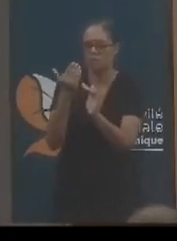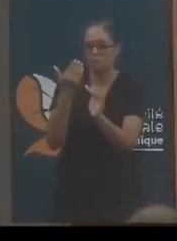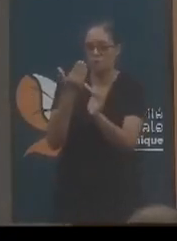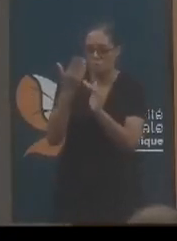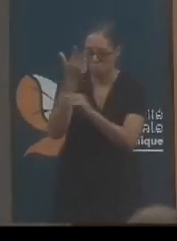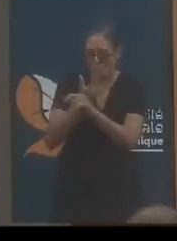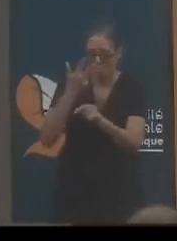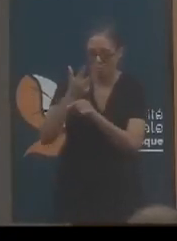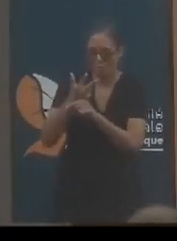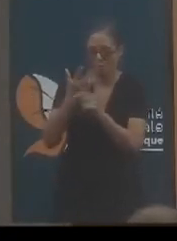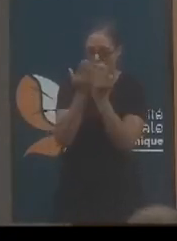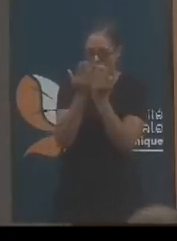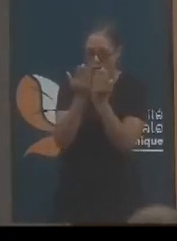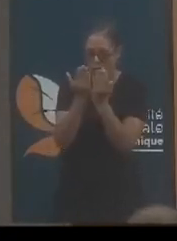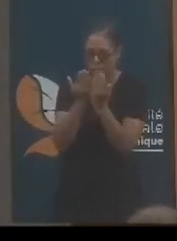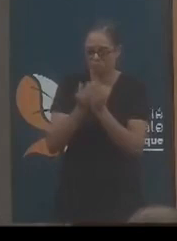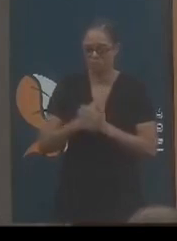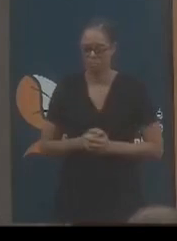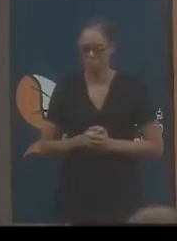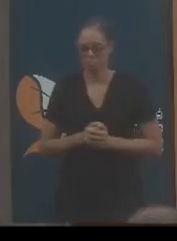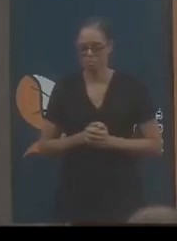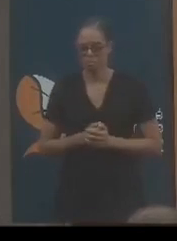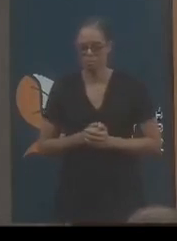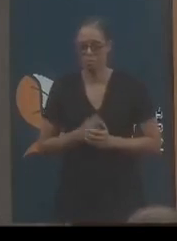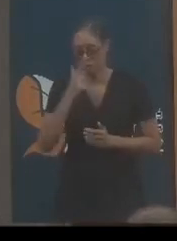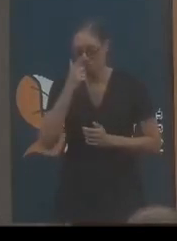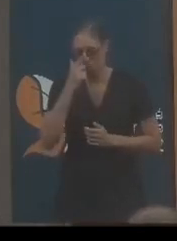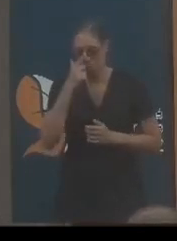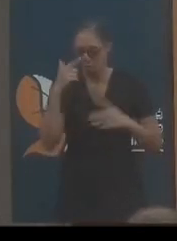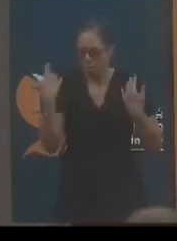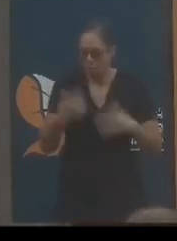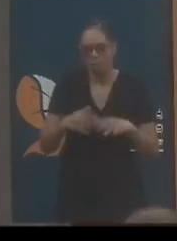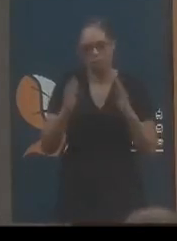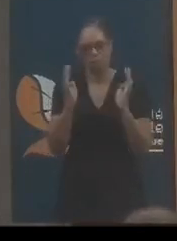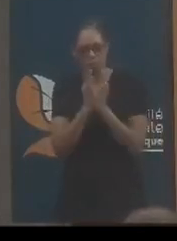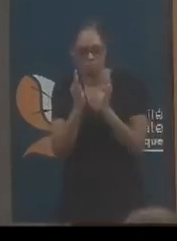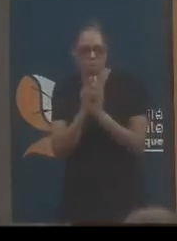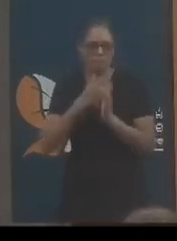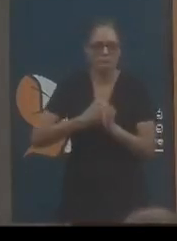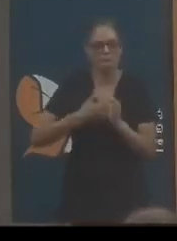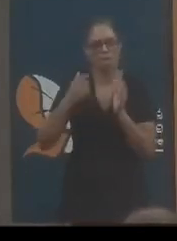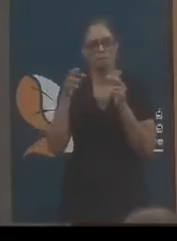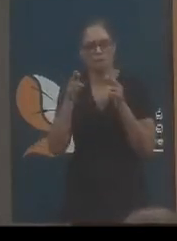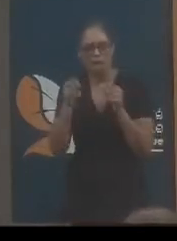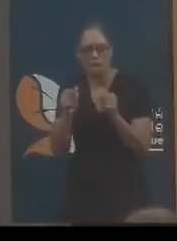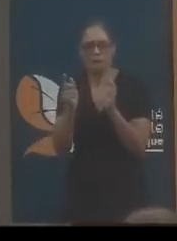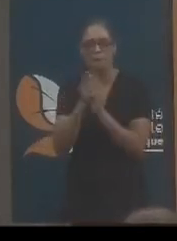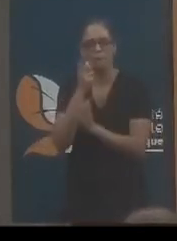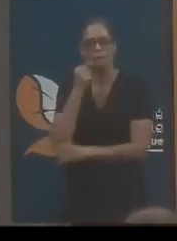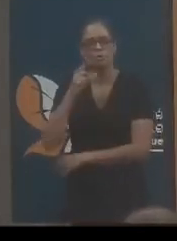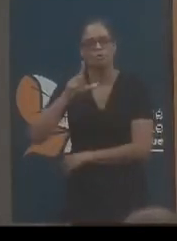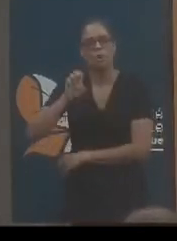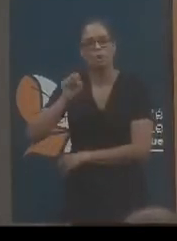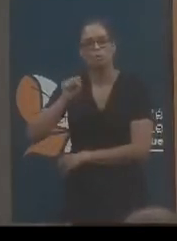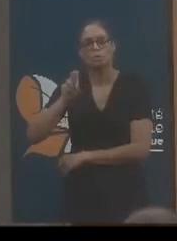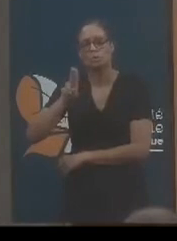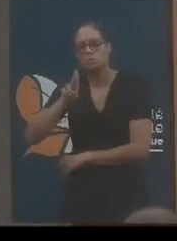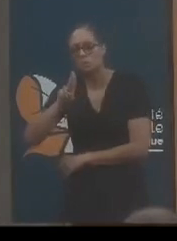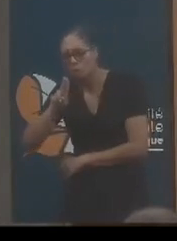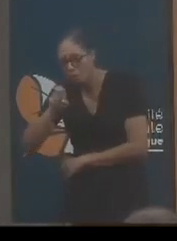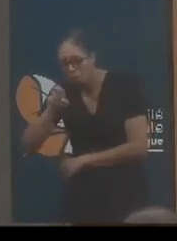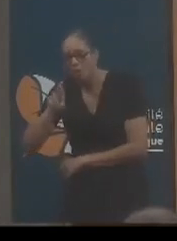d'études, pour, avec beaucoup de rencontres à la mairie d'Hivier-Salée, André Le Sueur pour en témoigner, et